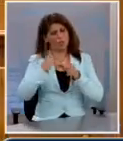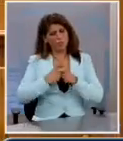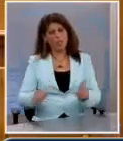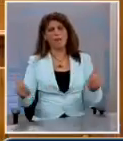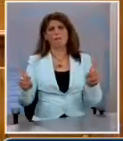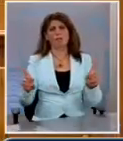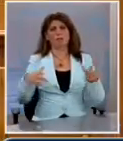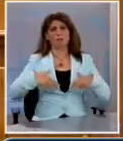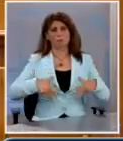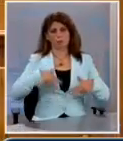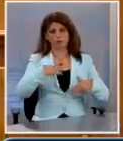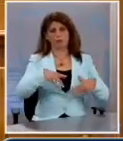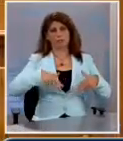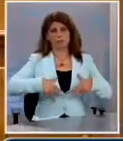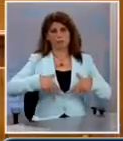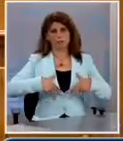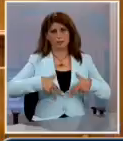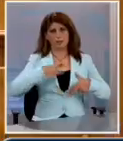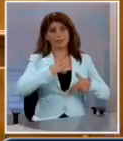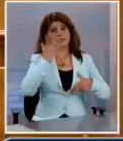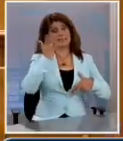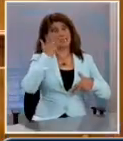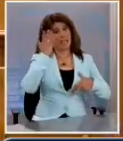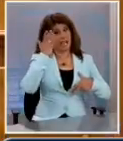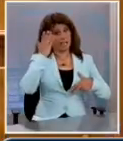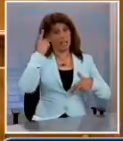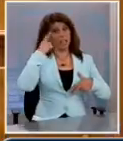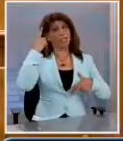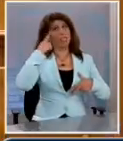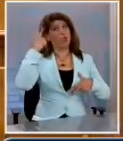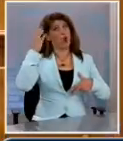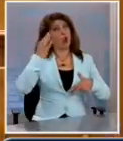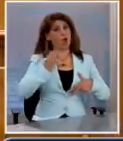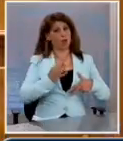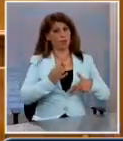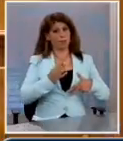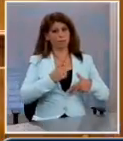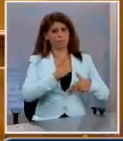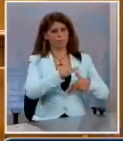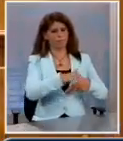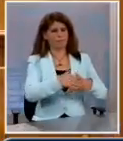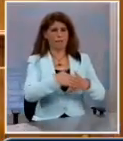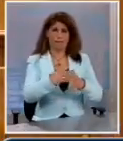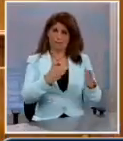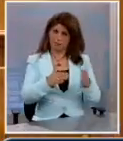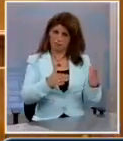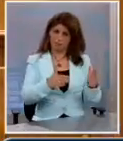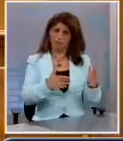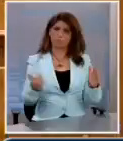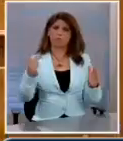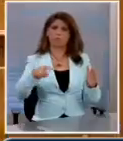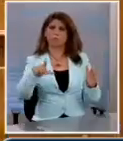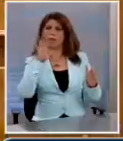σε αυτή την κυβέρνηση. Οι δήθεν ιδεολόγοι μιας απαξιωμένης αριστεράς και